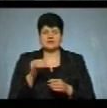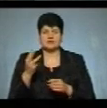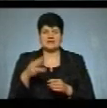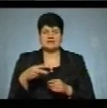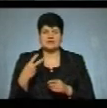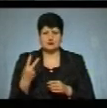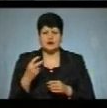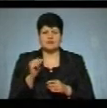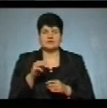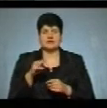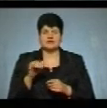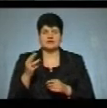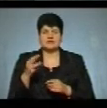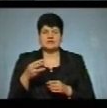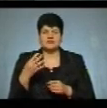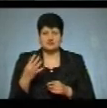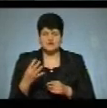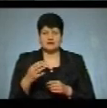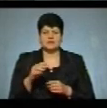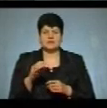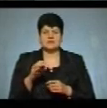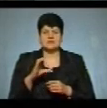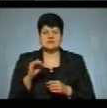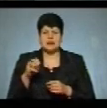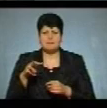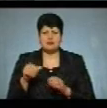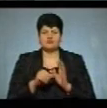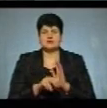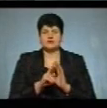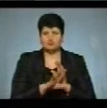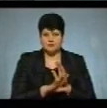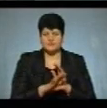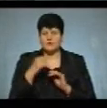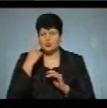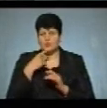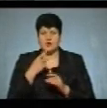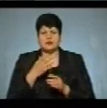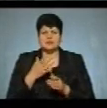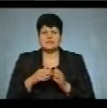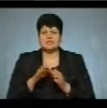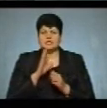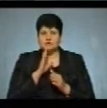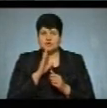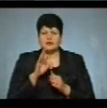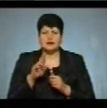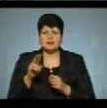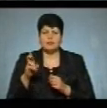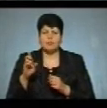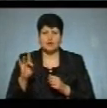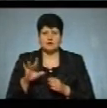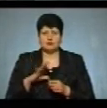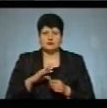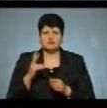32-м, Артем Тищенко – 34-м, Сергій Семенов – 62-м. В індивідуальній гонці серед жінок Яна Бондар прийшла